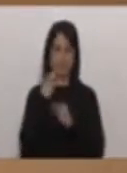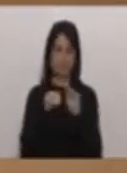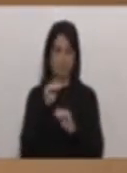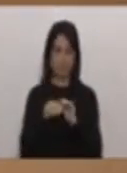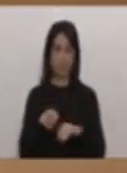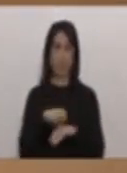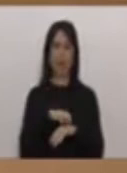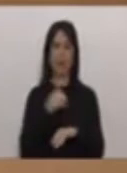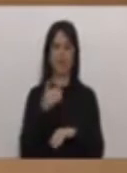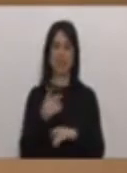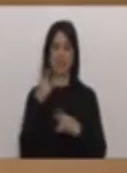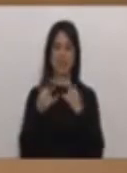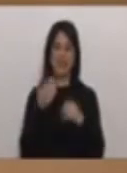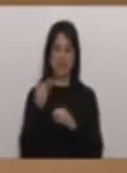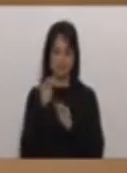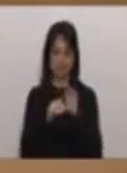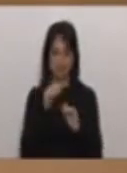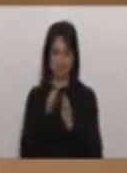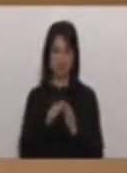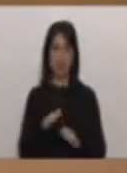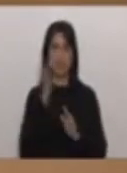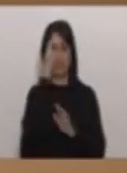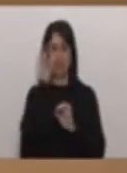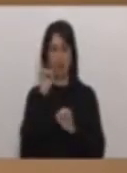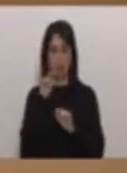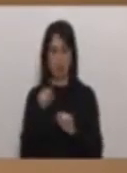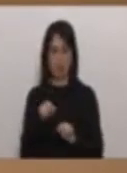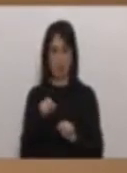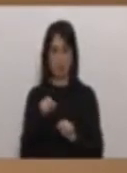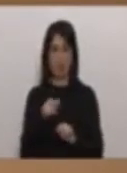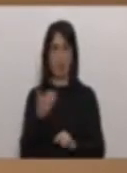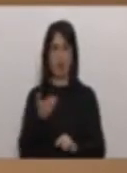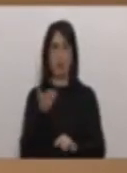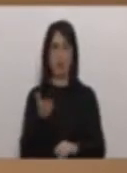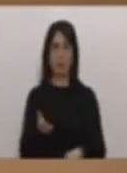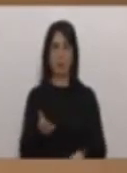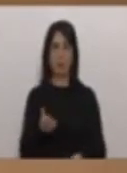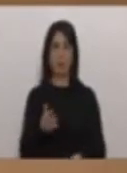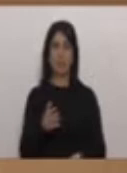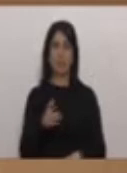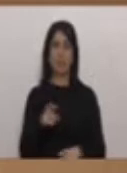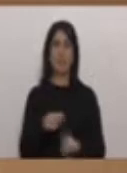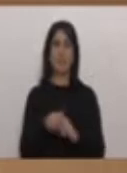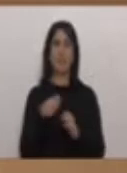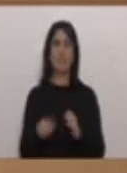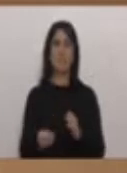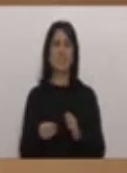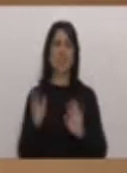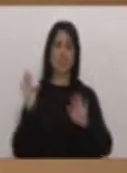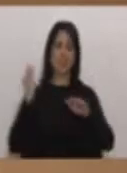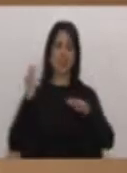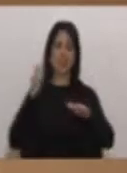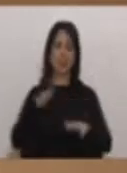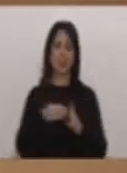პარტიული ტელევიზიის, სახალხო დამცველის, რომელმაც და იყო დისკრედიტაციის ნიაღვარი. მე უბრალოდ შეგახსენებთ